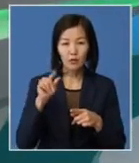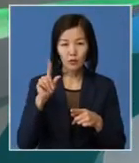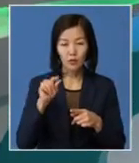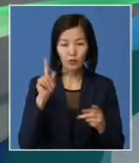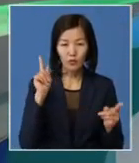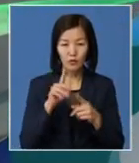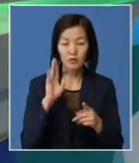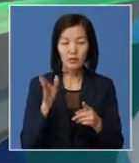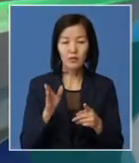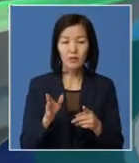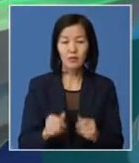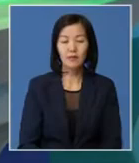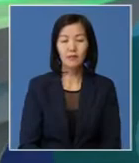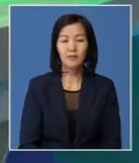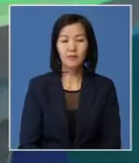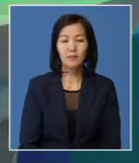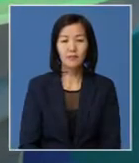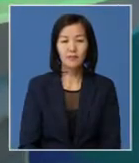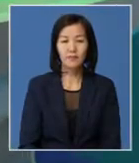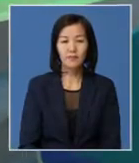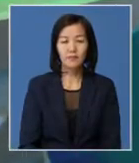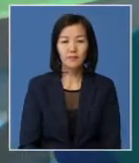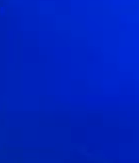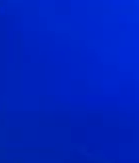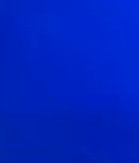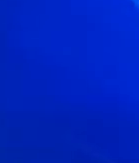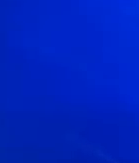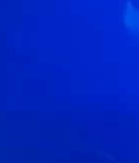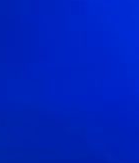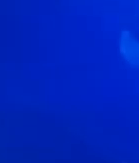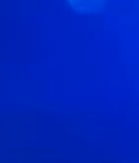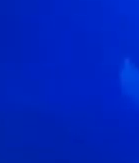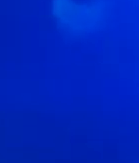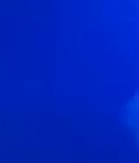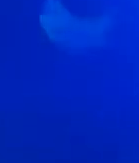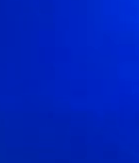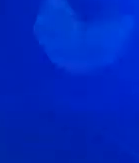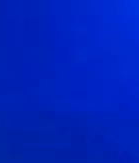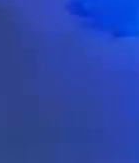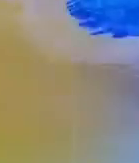тыңдағандарыңызға рахмет. Аман сау болыңыздар.